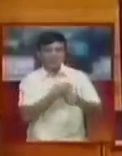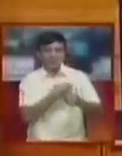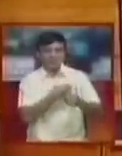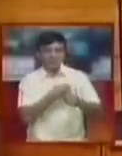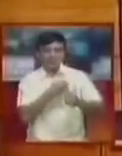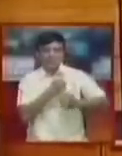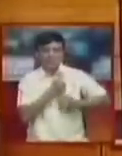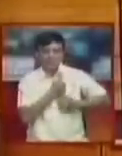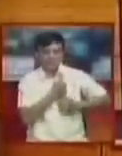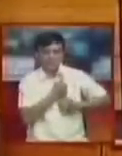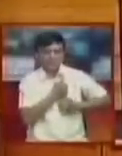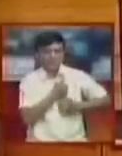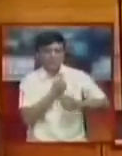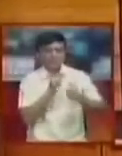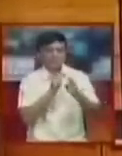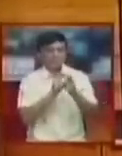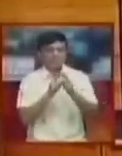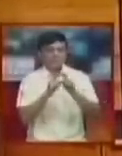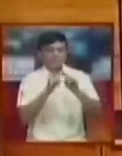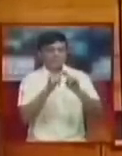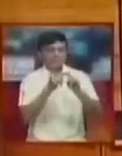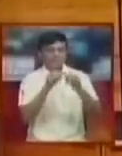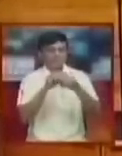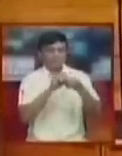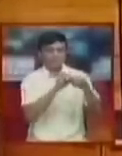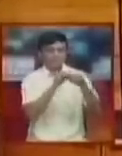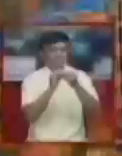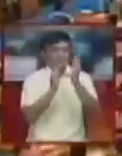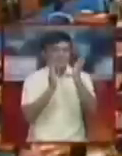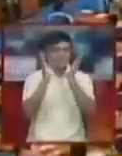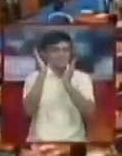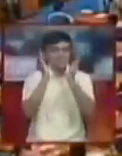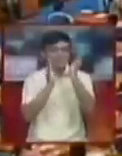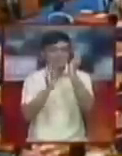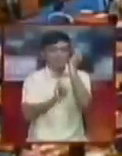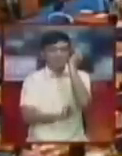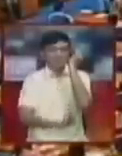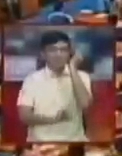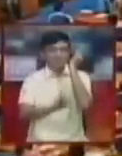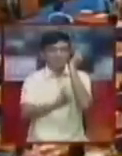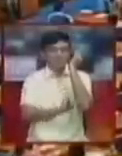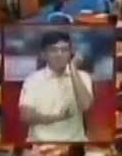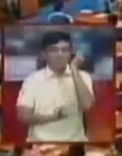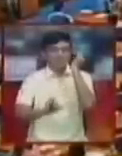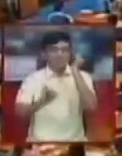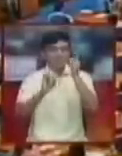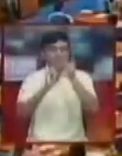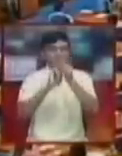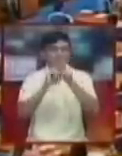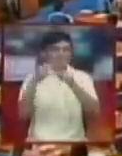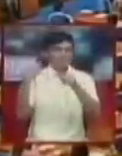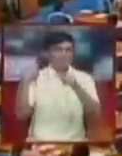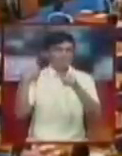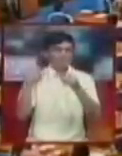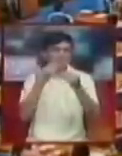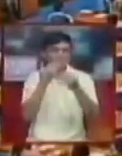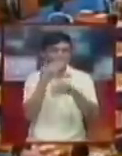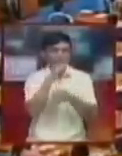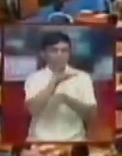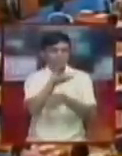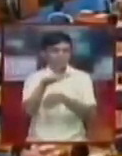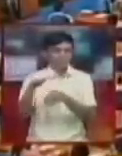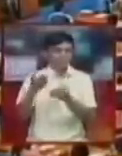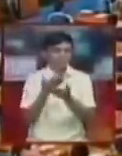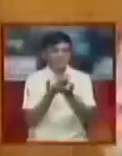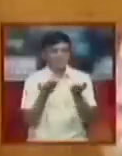militar at kapulisan, mga kapwa kong nagseserbisyo sa taong bayan, siyempre sa akin po mga boss, magandang hapon po sa